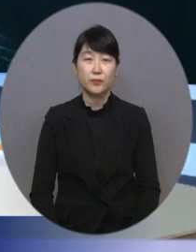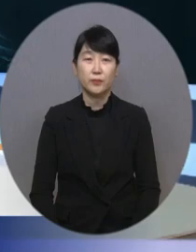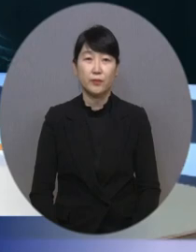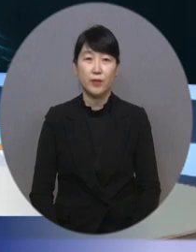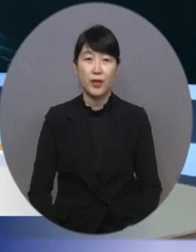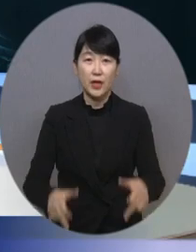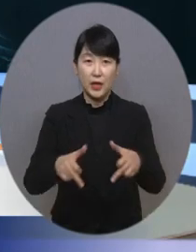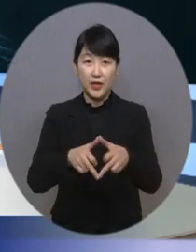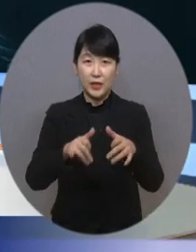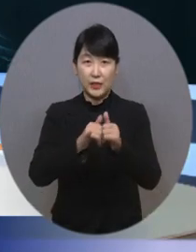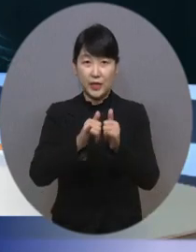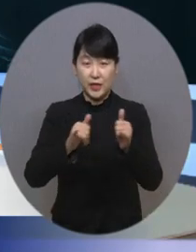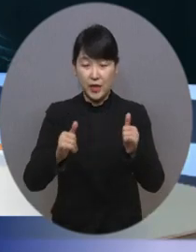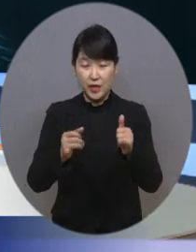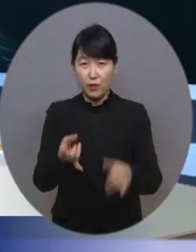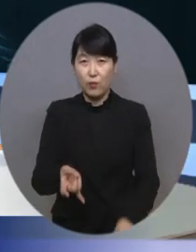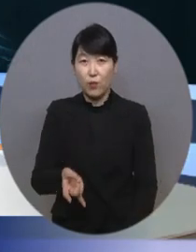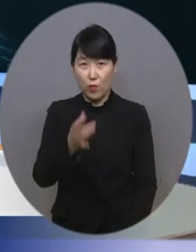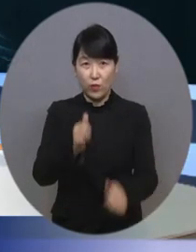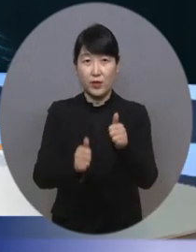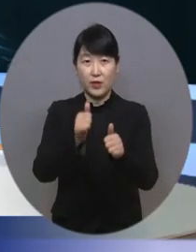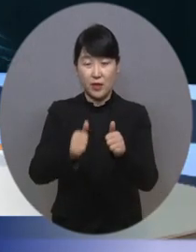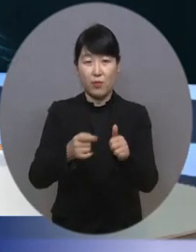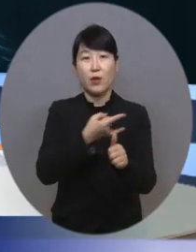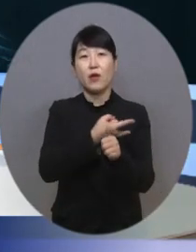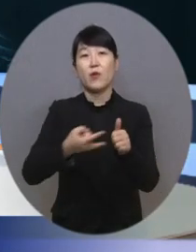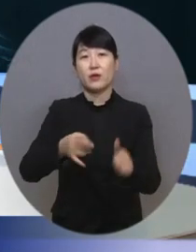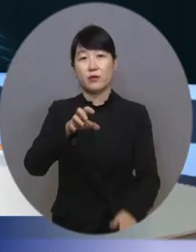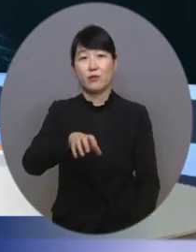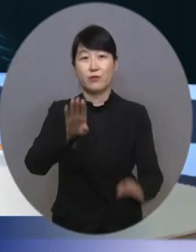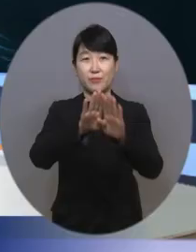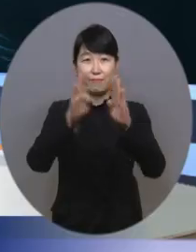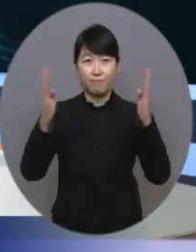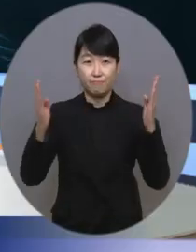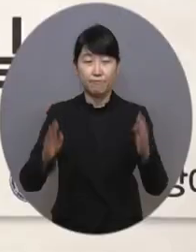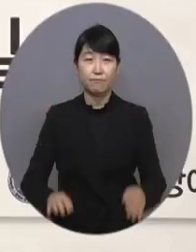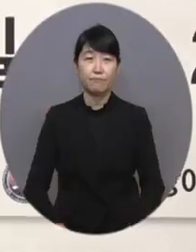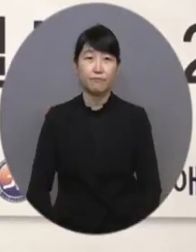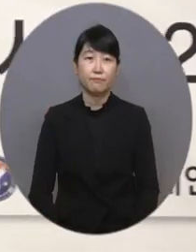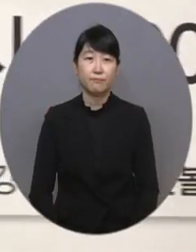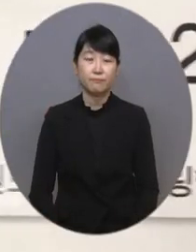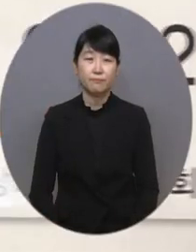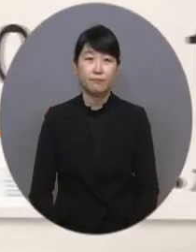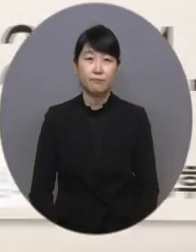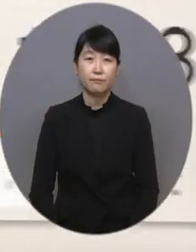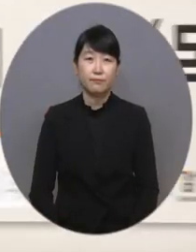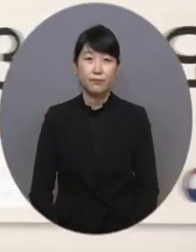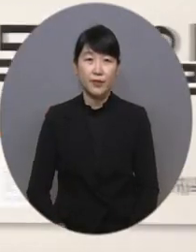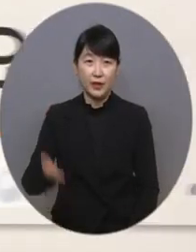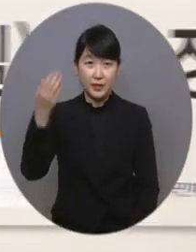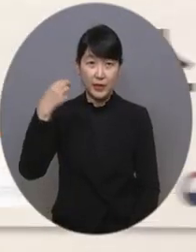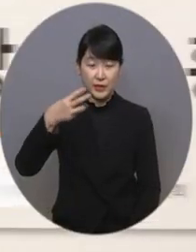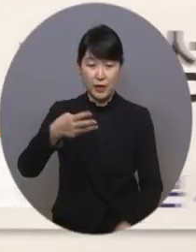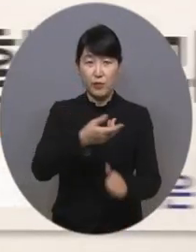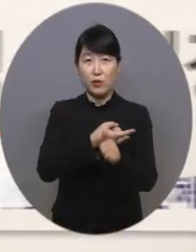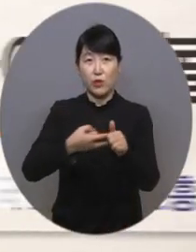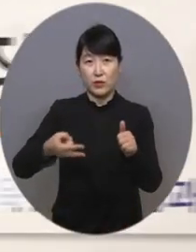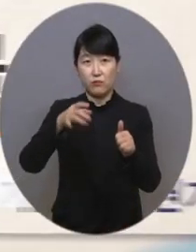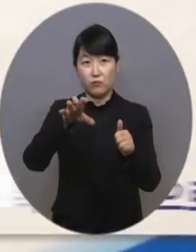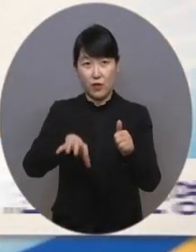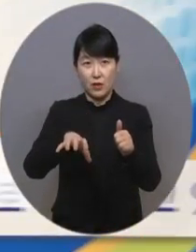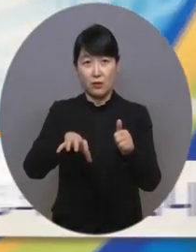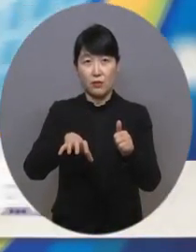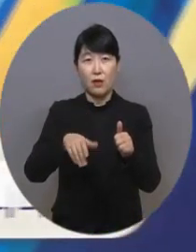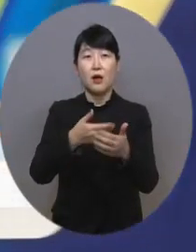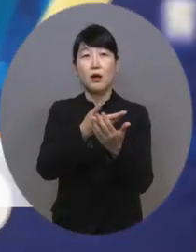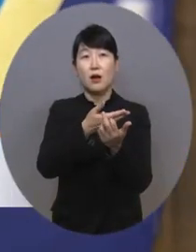장애인 생활체육 볼링 대회가 강원도 횡성군에서 열렸습니다. 지난 3일 횡성군에서 강원도